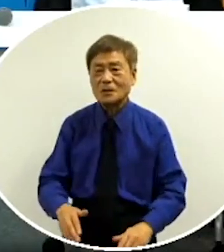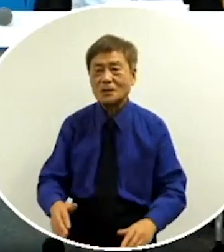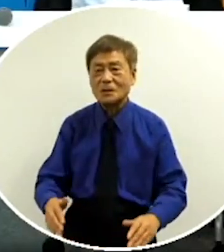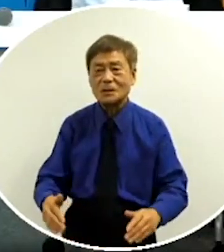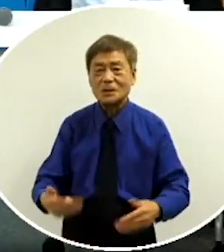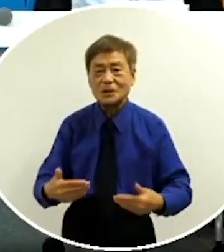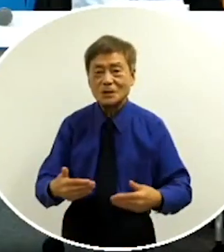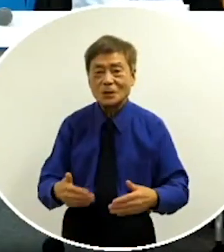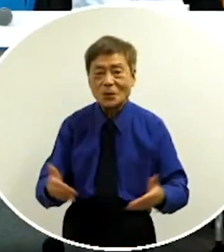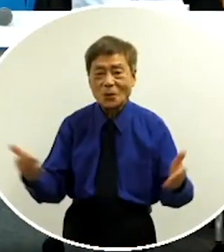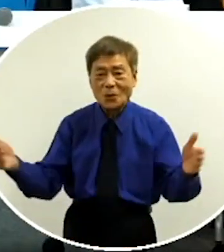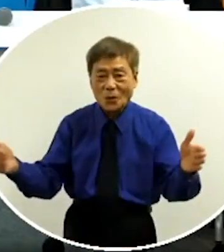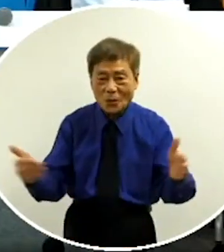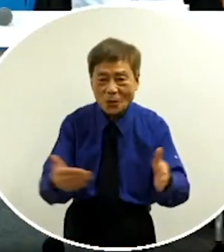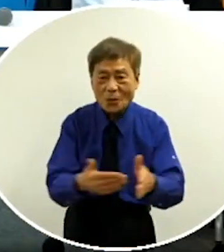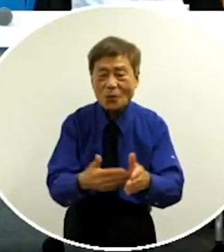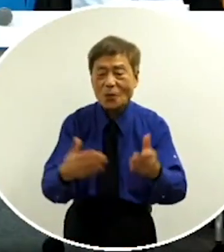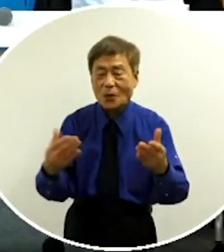ください